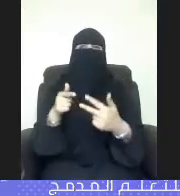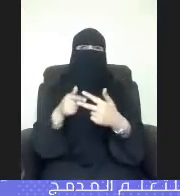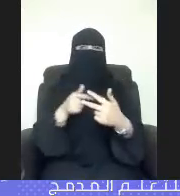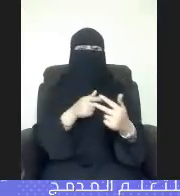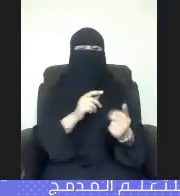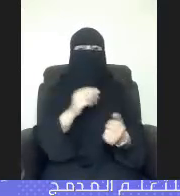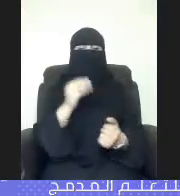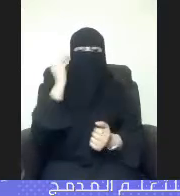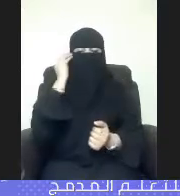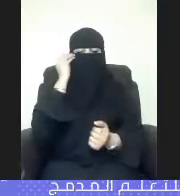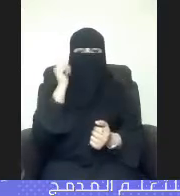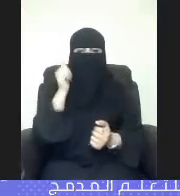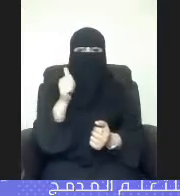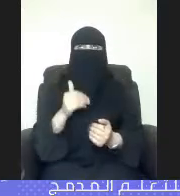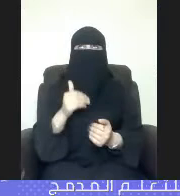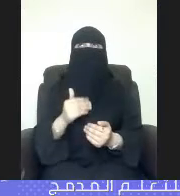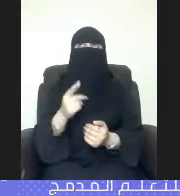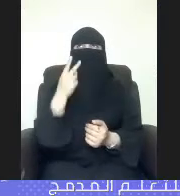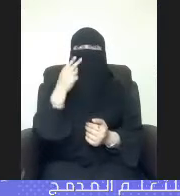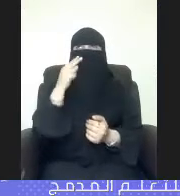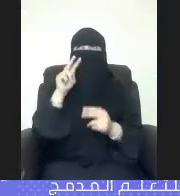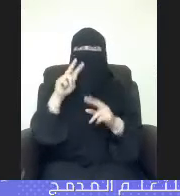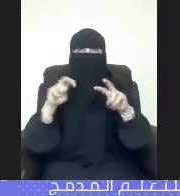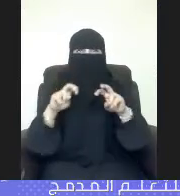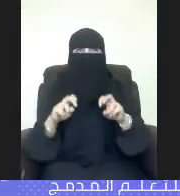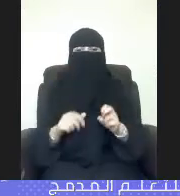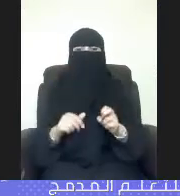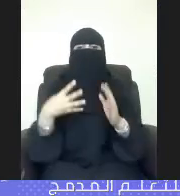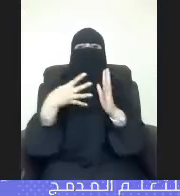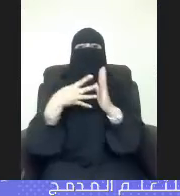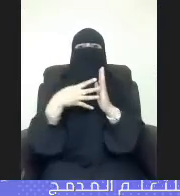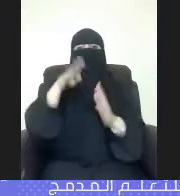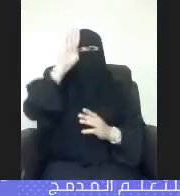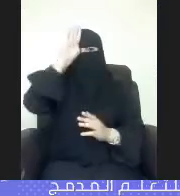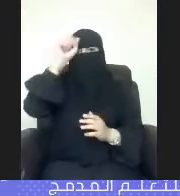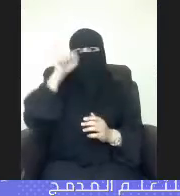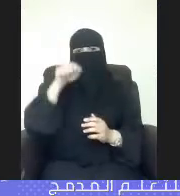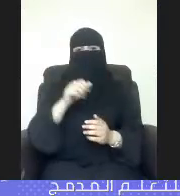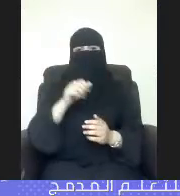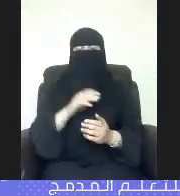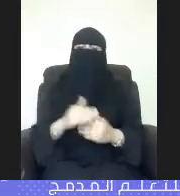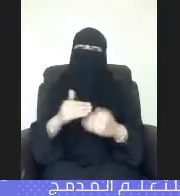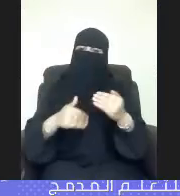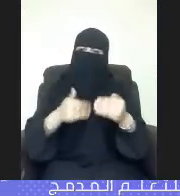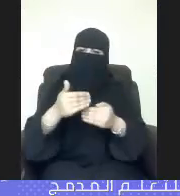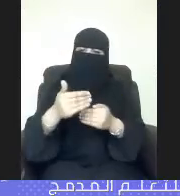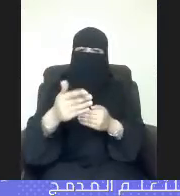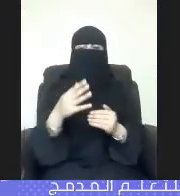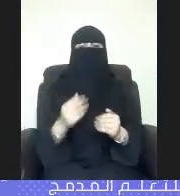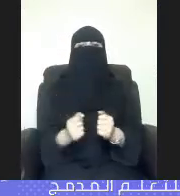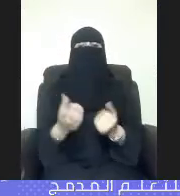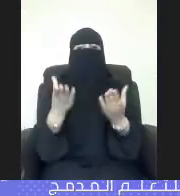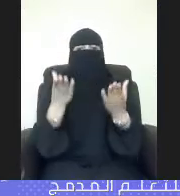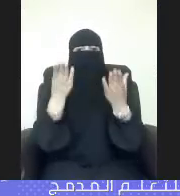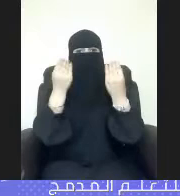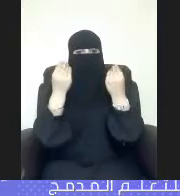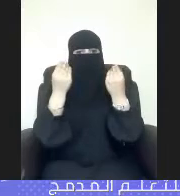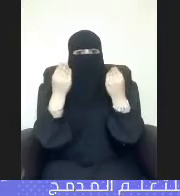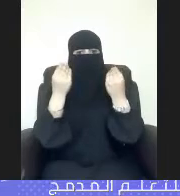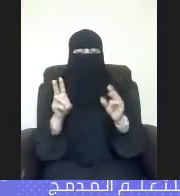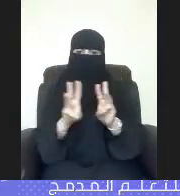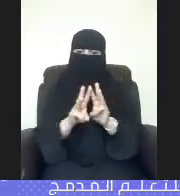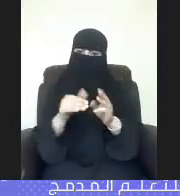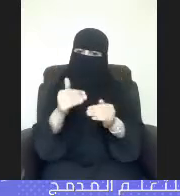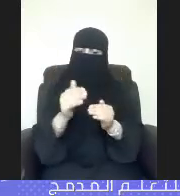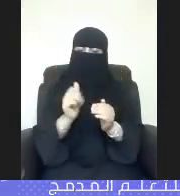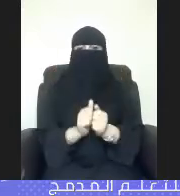التعليم، والتي تسعى مشكورة في ضمان استمرارية التعليم على أكمل وجه وفقاً لتوجيهات قيادتنا